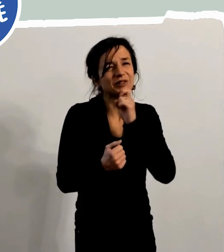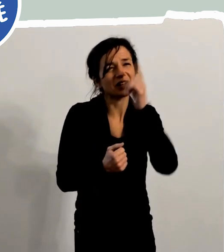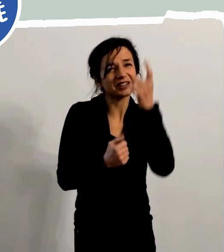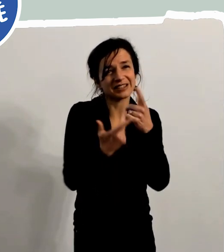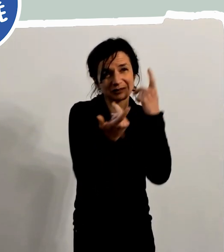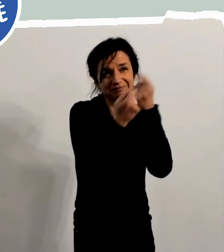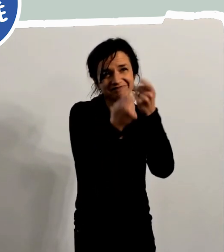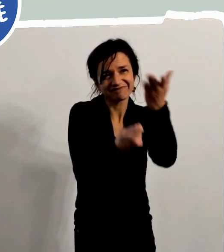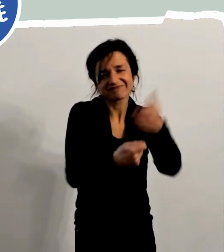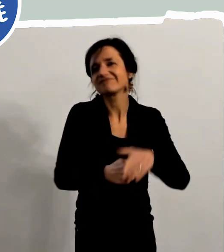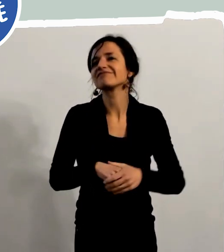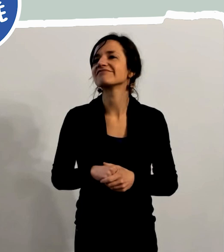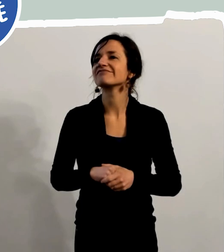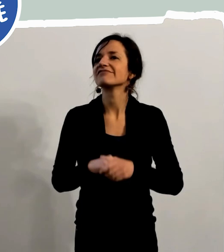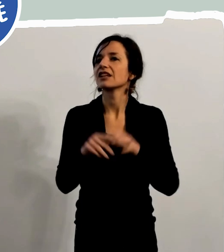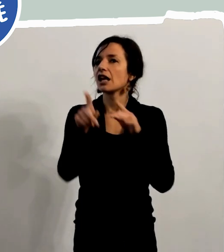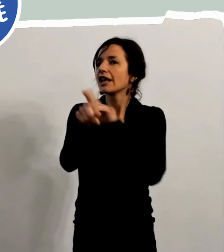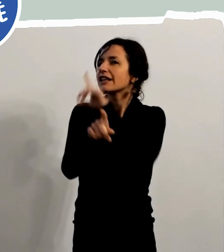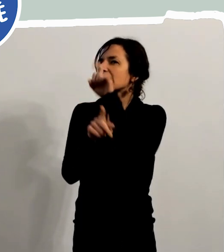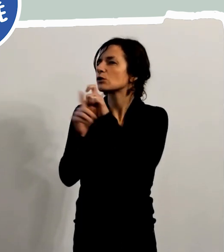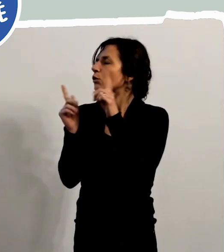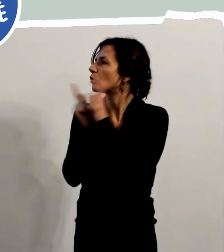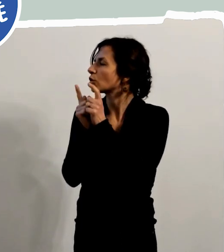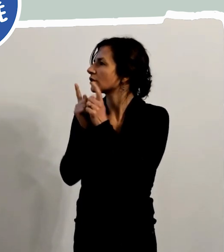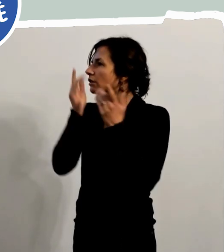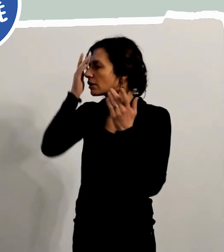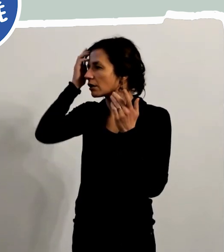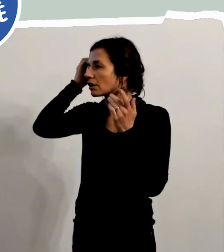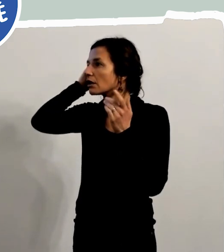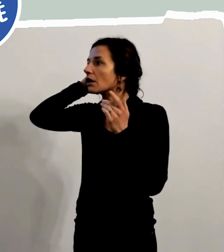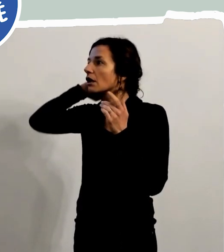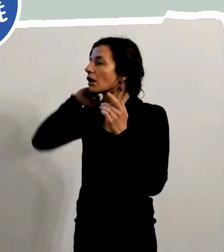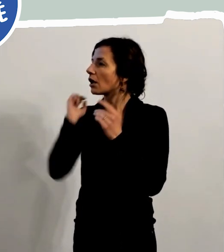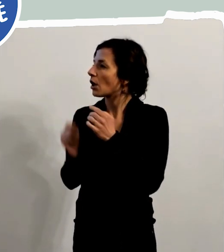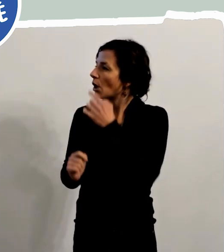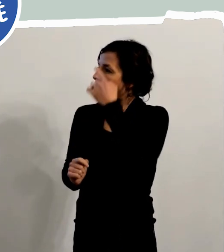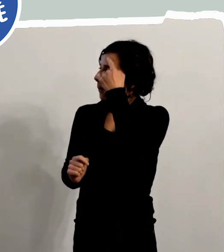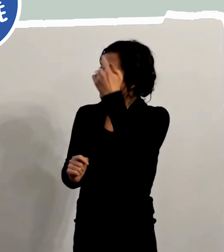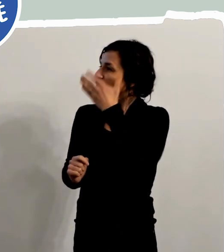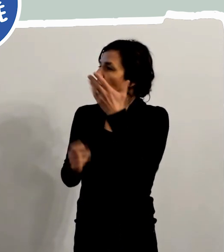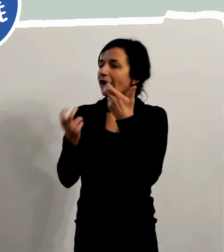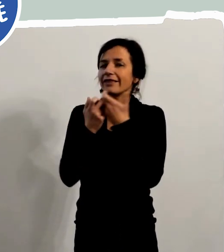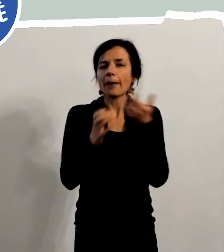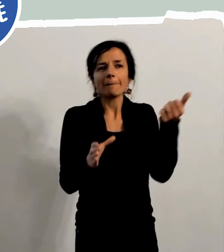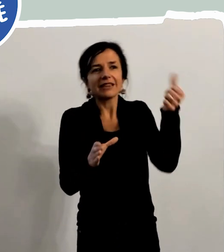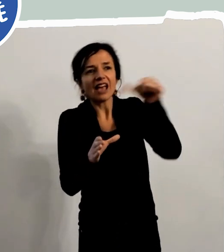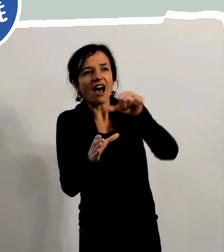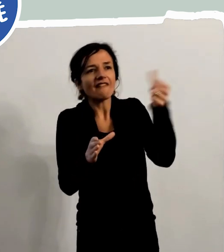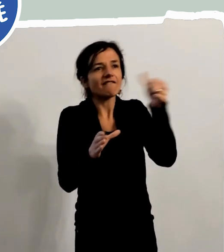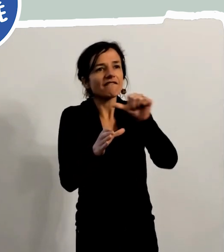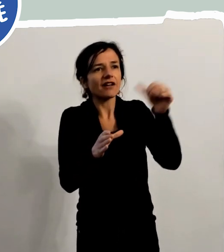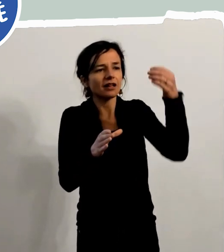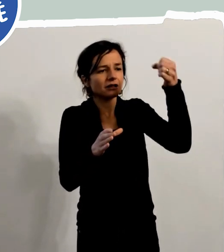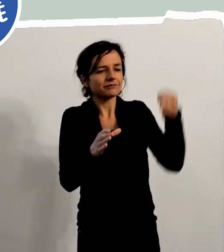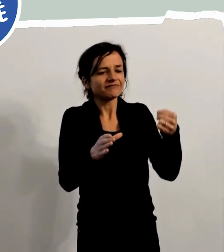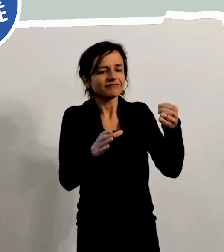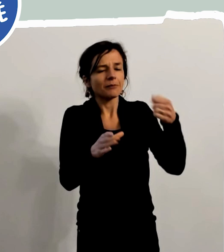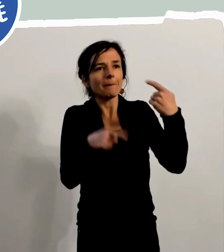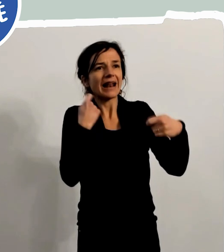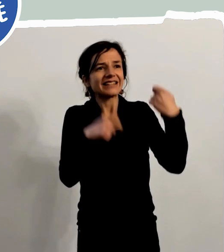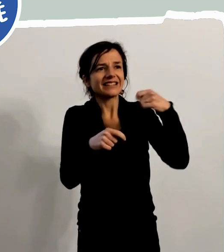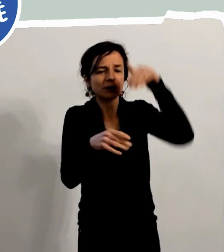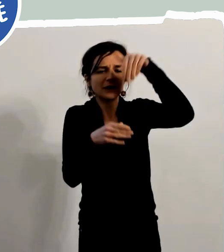Une petite question. Que pensez-vous des carafes filtrantes? Je vois ça de plus en plus sur les tables. Elles sont en plastique en fait.